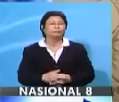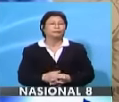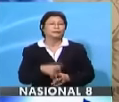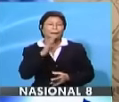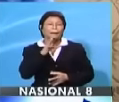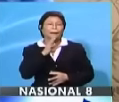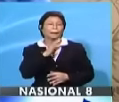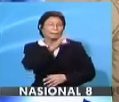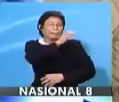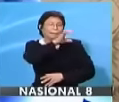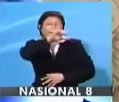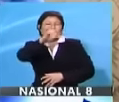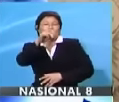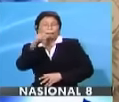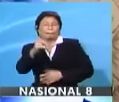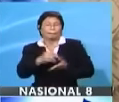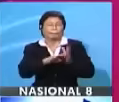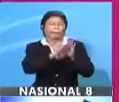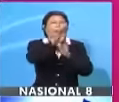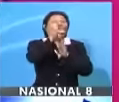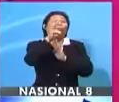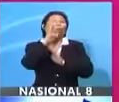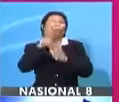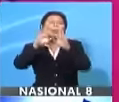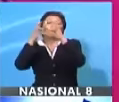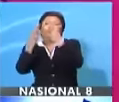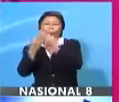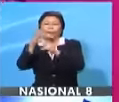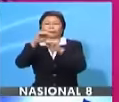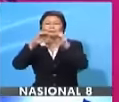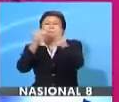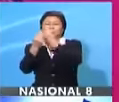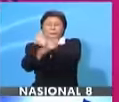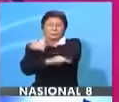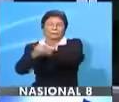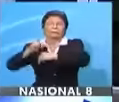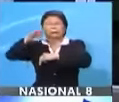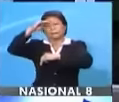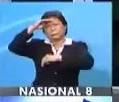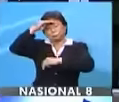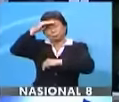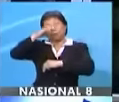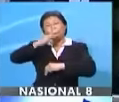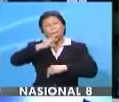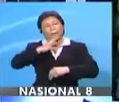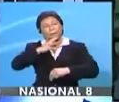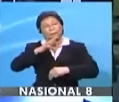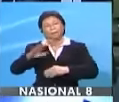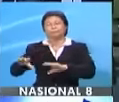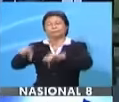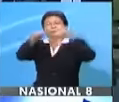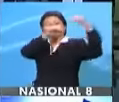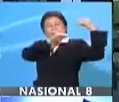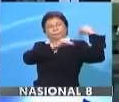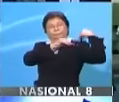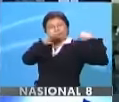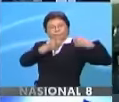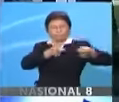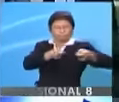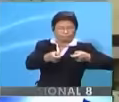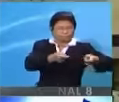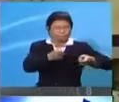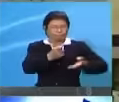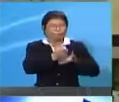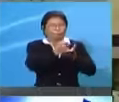Tambahnya, Pengerusi Jawatan Kuasa Pembangunan Wanita, Keluarga dan Masyarakat Negeri, Asia Ahmad Arif, diberi tanggungjawab untuk